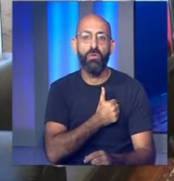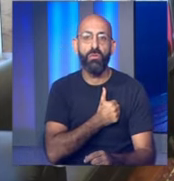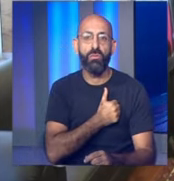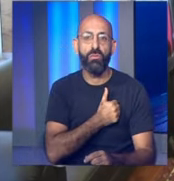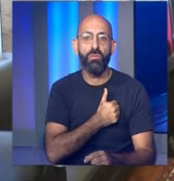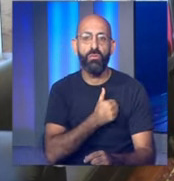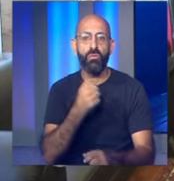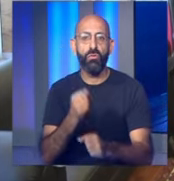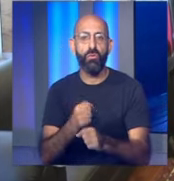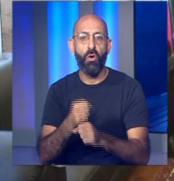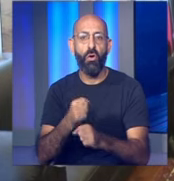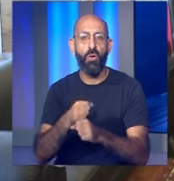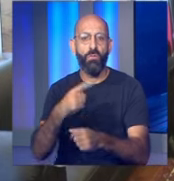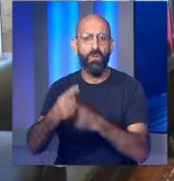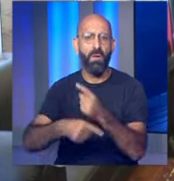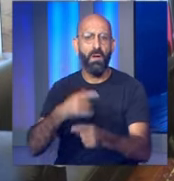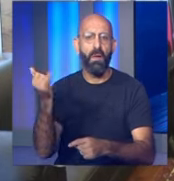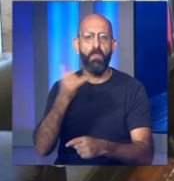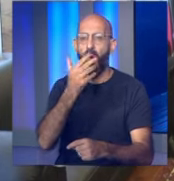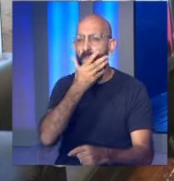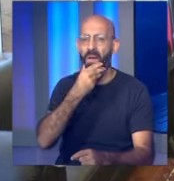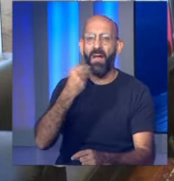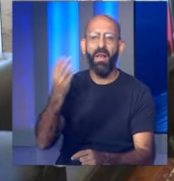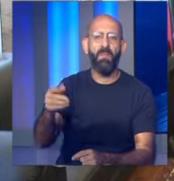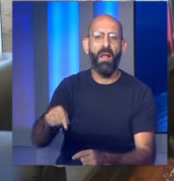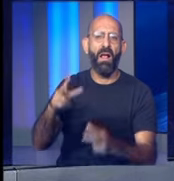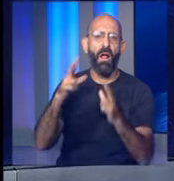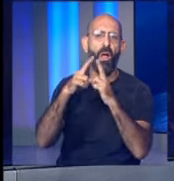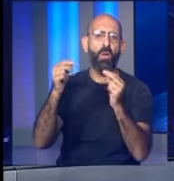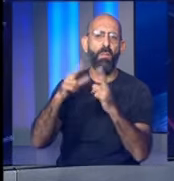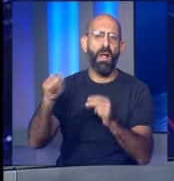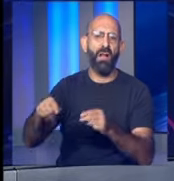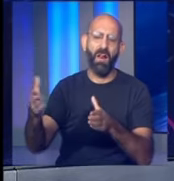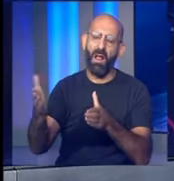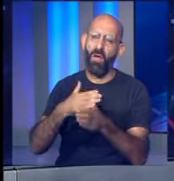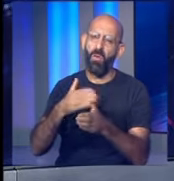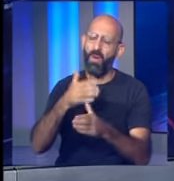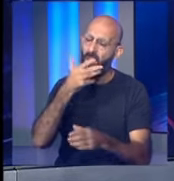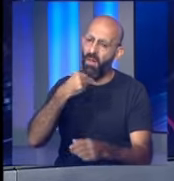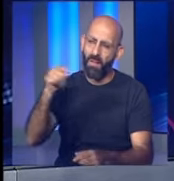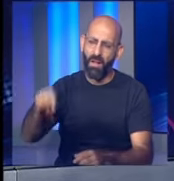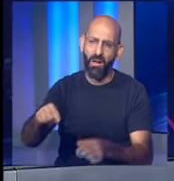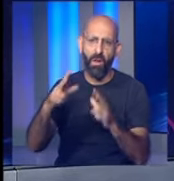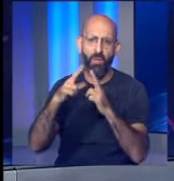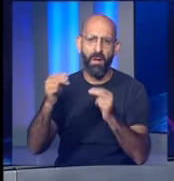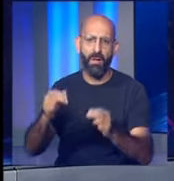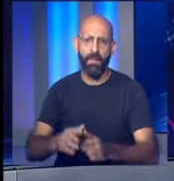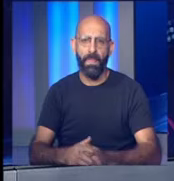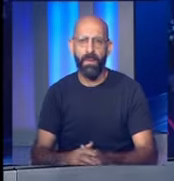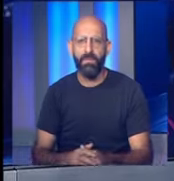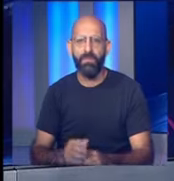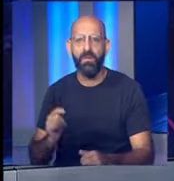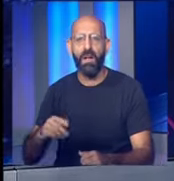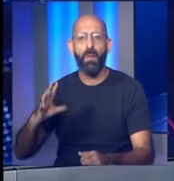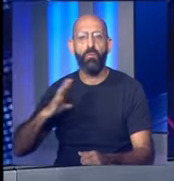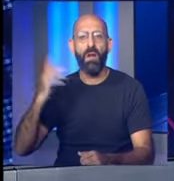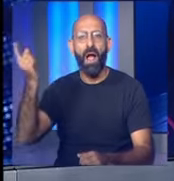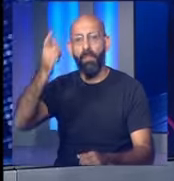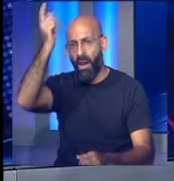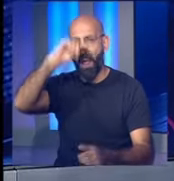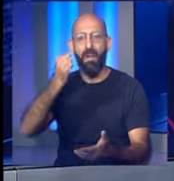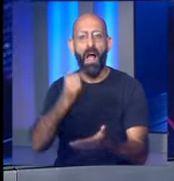النازحين. وكان تأكيد على دور الأجهزة العسكرية والأمنية في هذه المرحلة الدقيقة التي يمر بها الوطن. بدوره استقبل